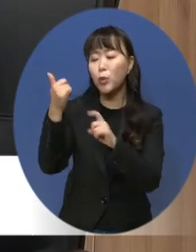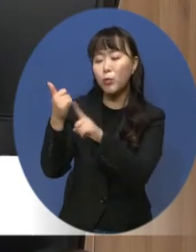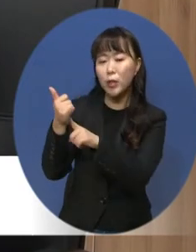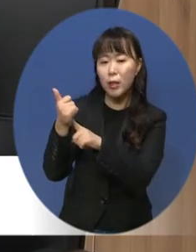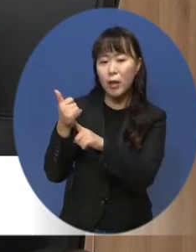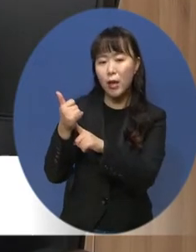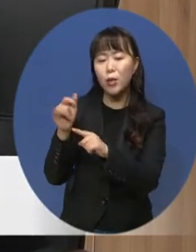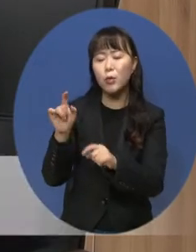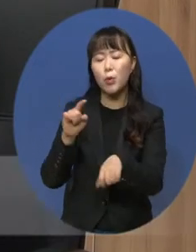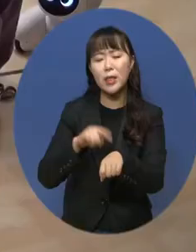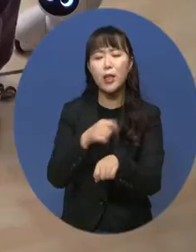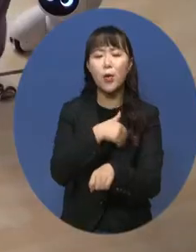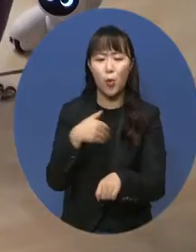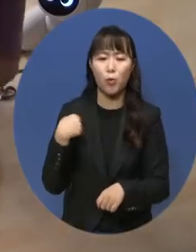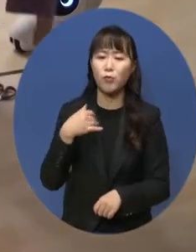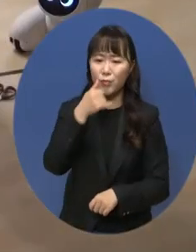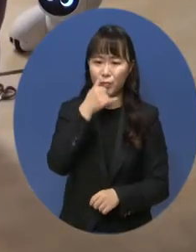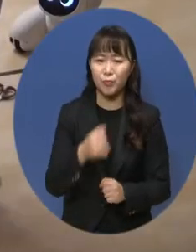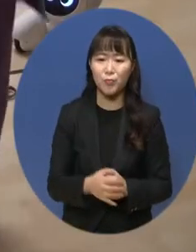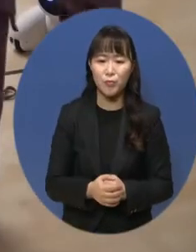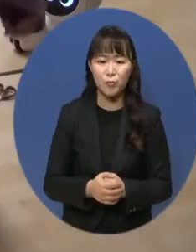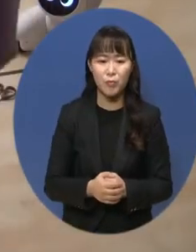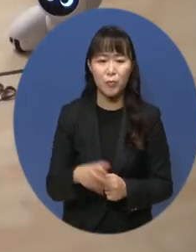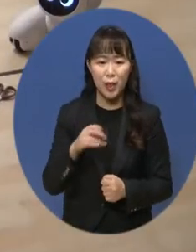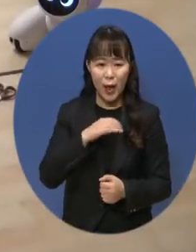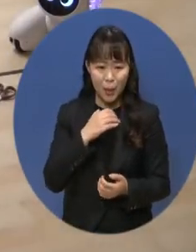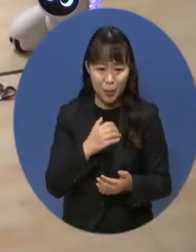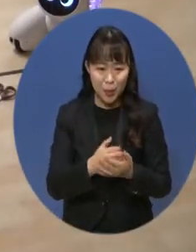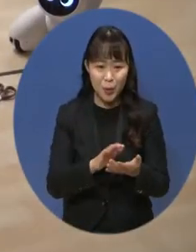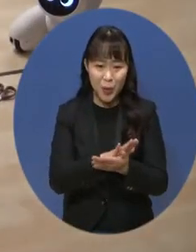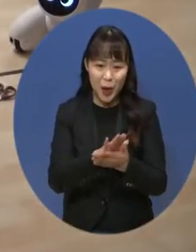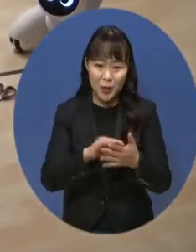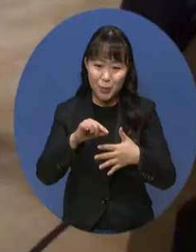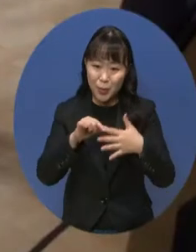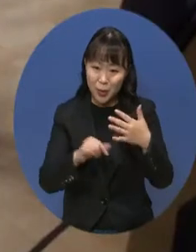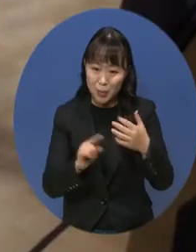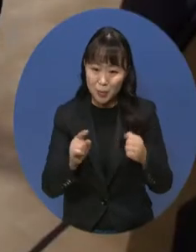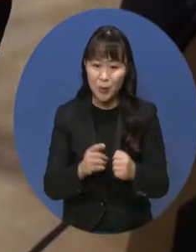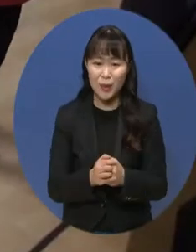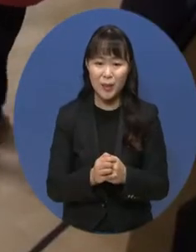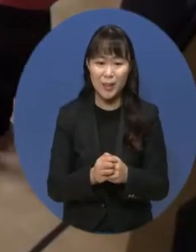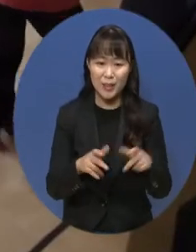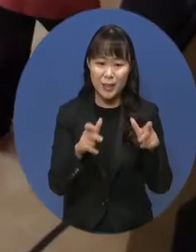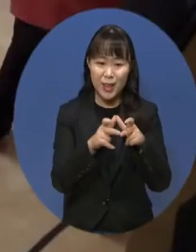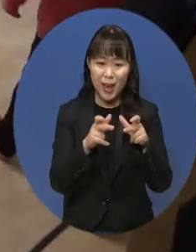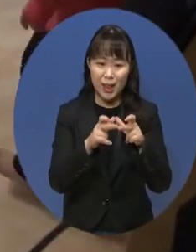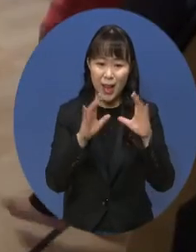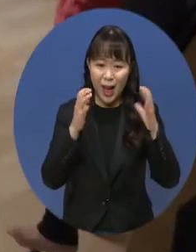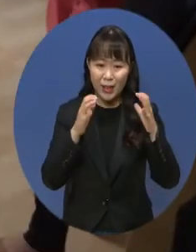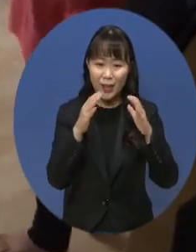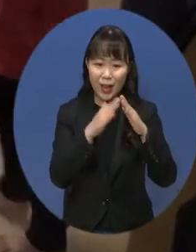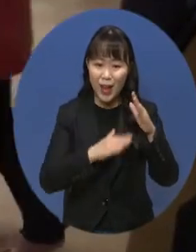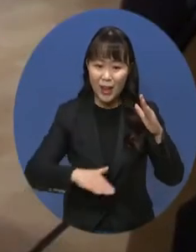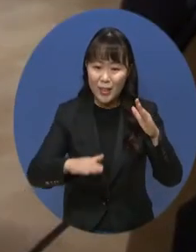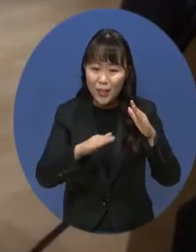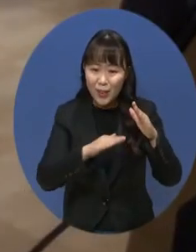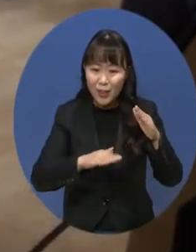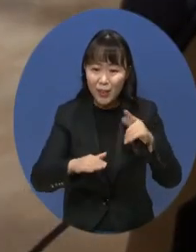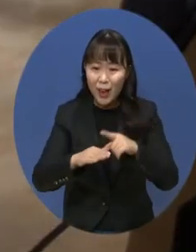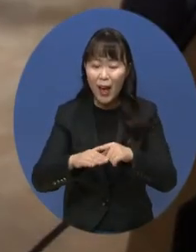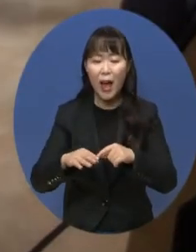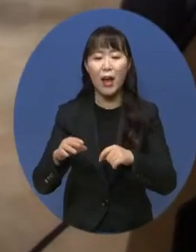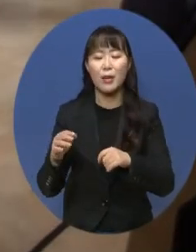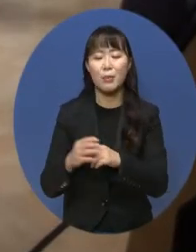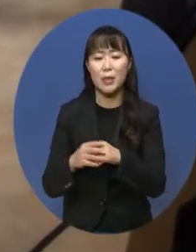여유 시간을 갖게 됩니다. 또한 감동이의 놀아주기 프로그램은 장애아동 가정의 비장애 형제 자매를